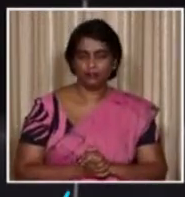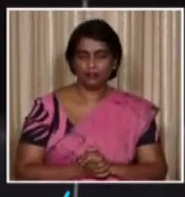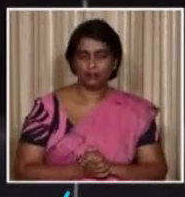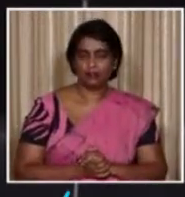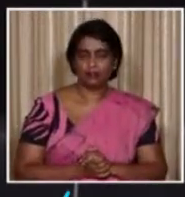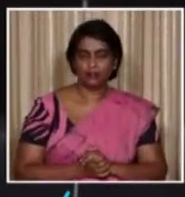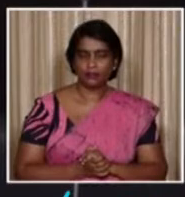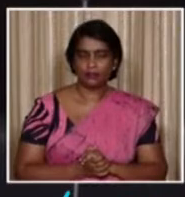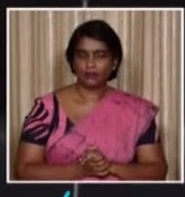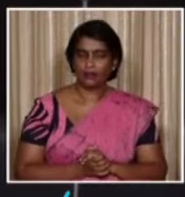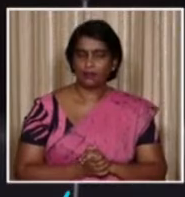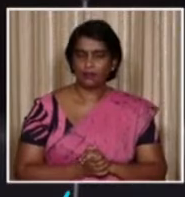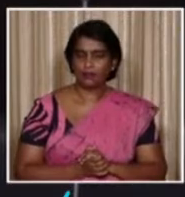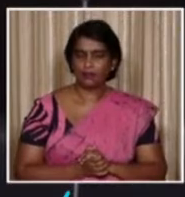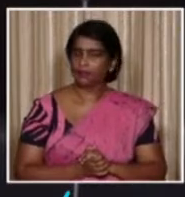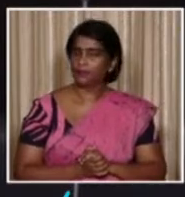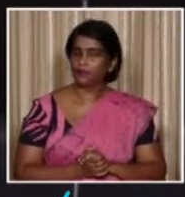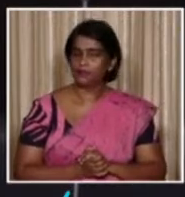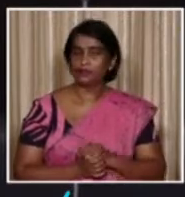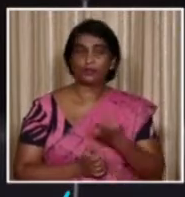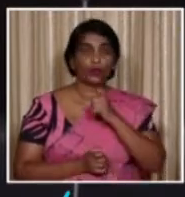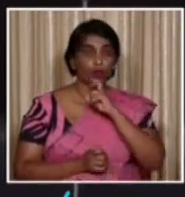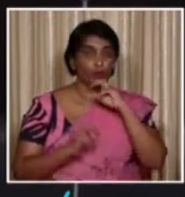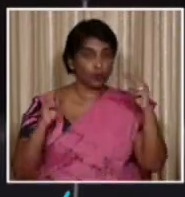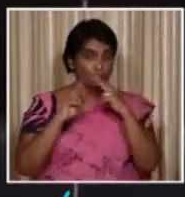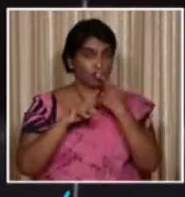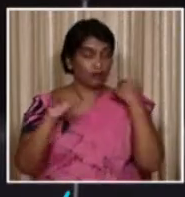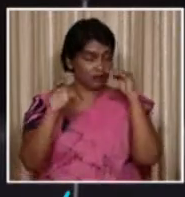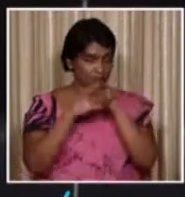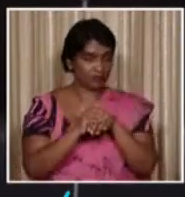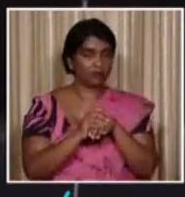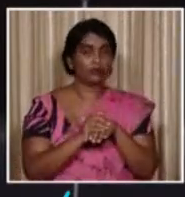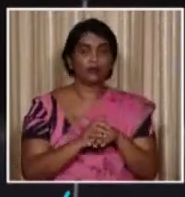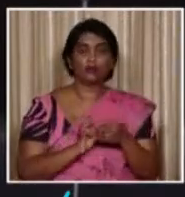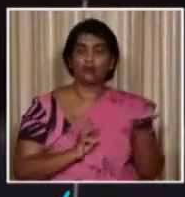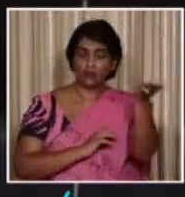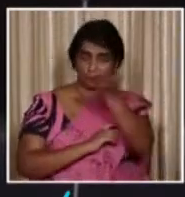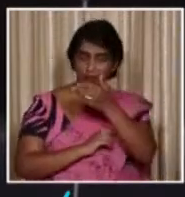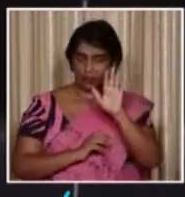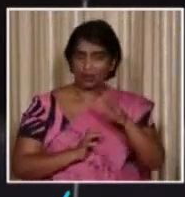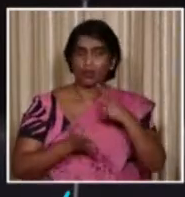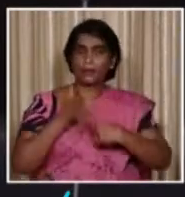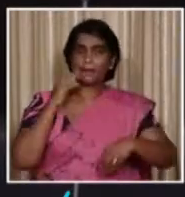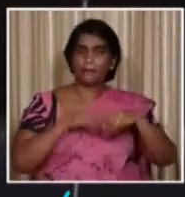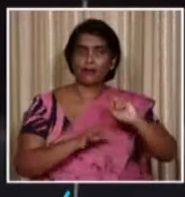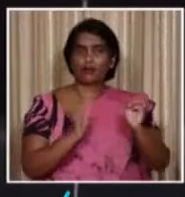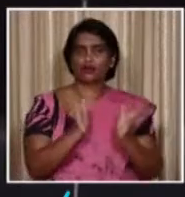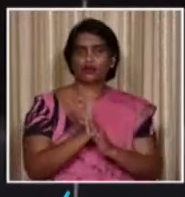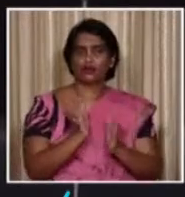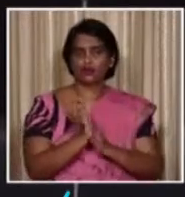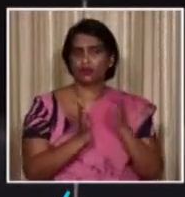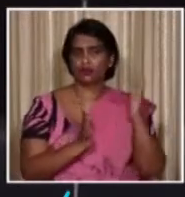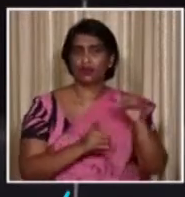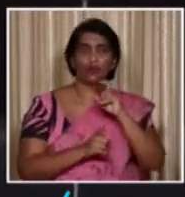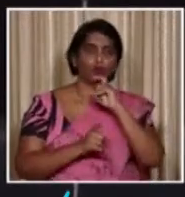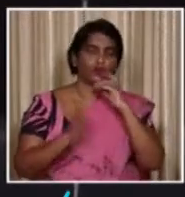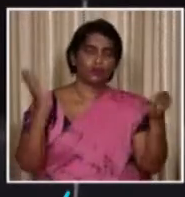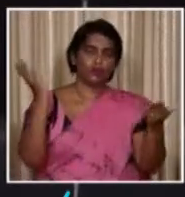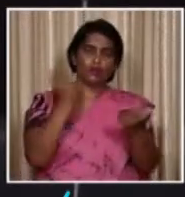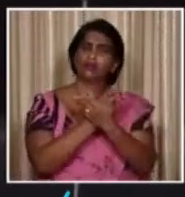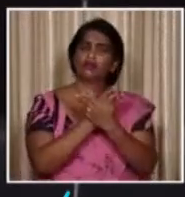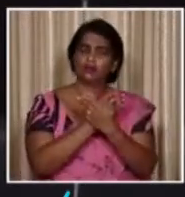නෙමෙයි උසාවි ගියේ. අපි උසාවි ගිහිල්ලා තියෙන්නේ තමුන්නාන්සේලා සහ මැතිවරණ කොමිසම උසාවියට